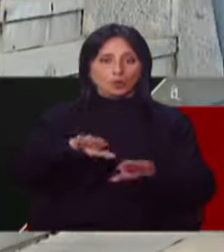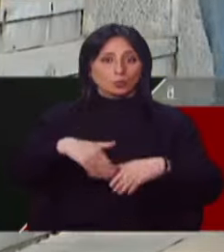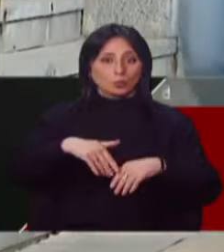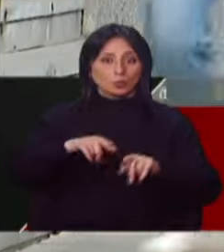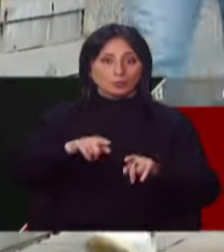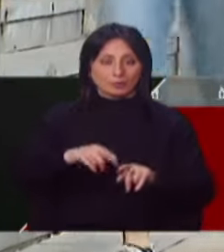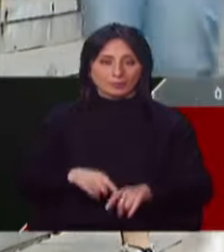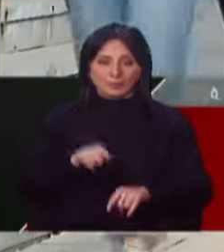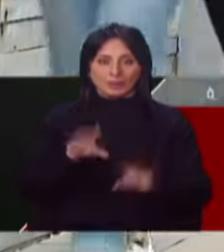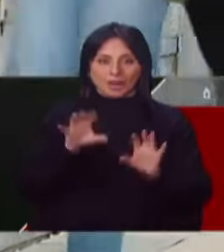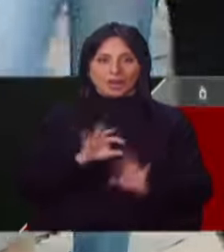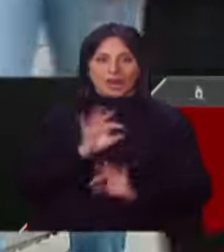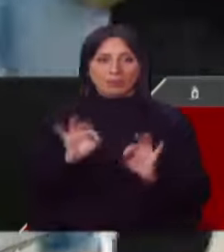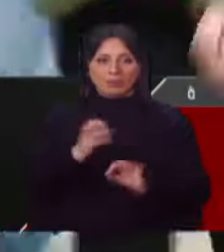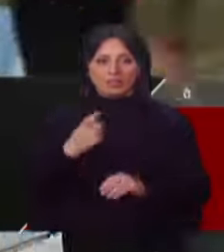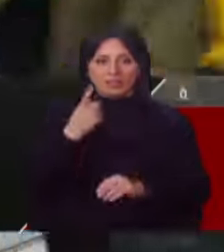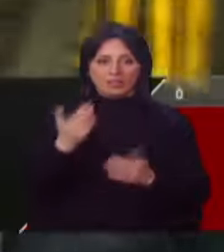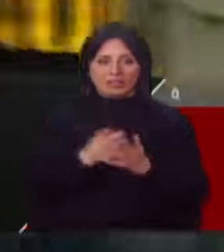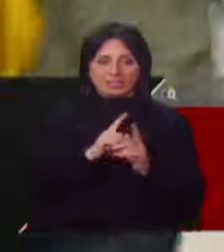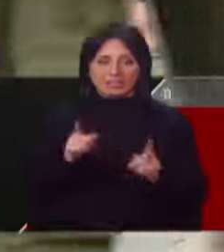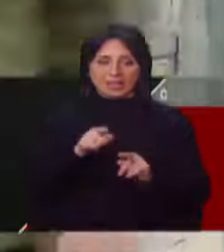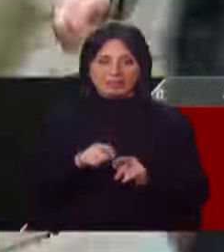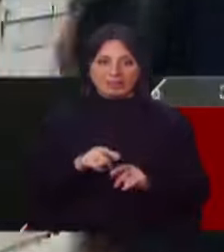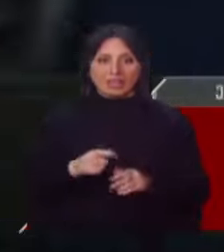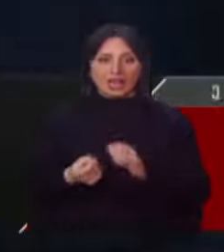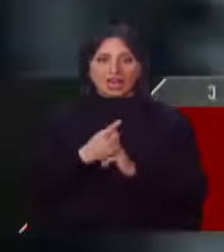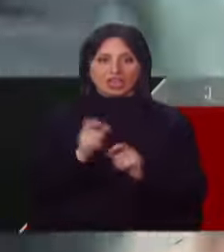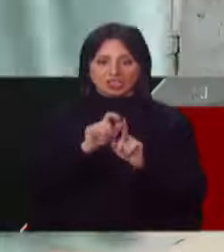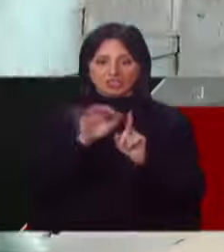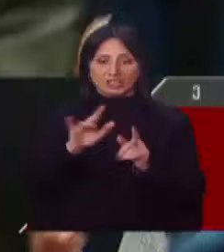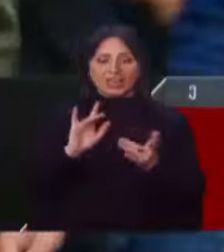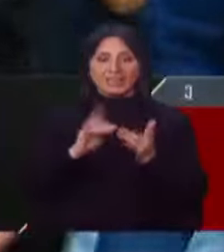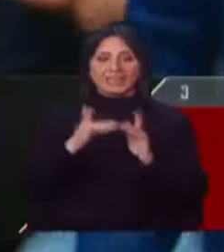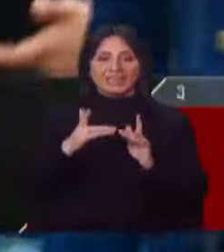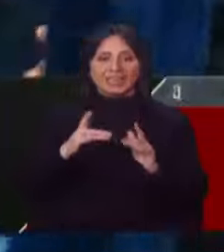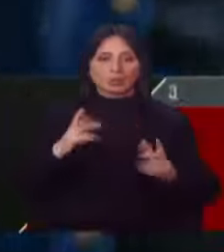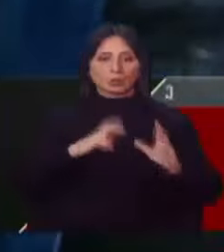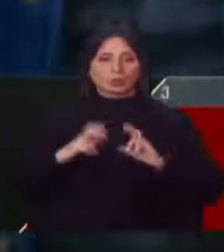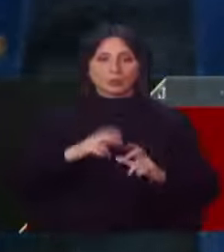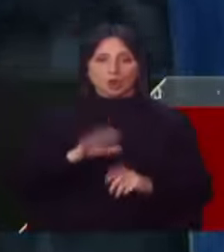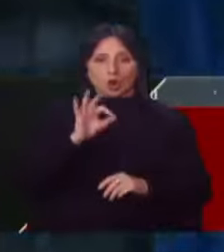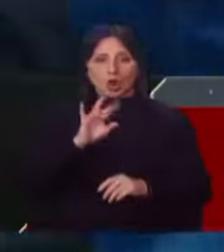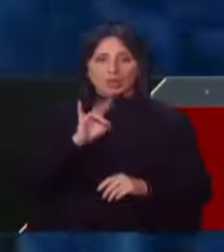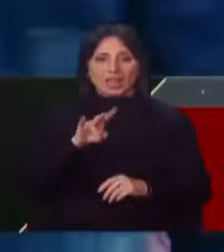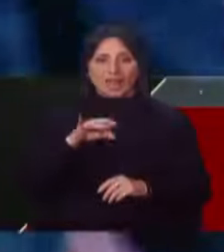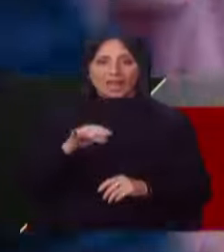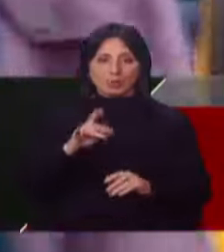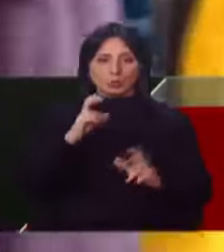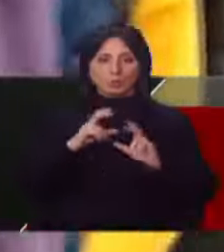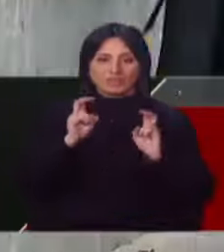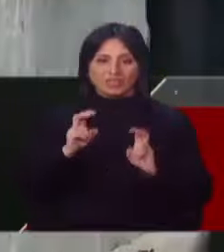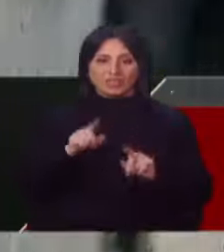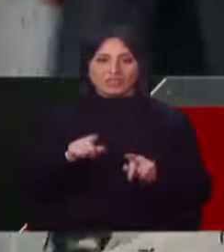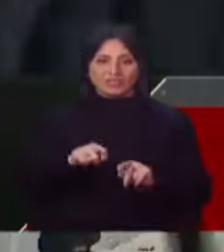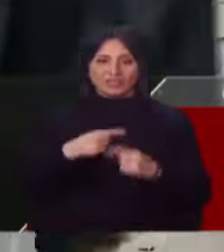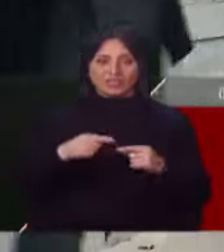სწავლებას. Ამავე კანონ პროექტში კიდევ ერთი სიახლე იქნება. გაჩნდება ტერმინი ონლაინ უნივერსიტეტი. მსგავსი ფორმის უმაღლესი განათლების